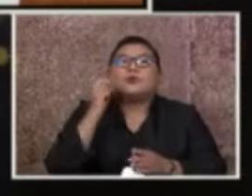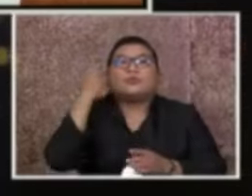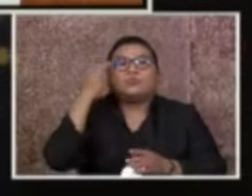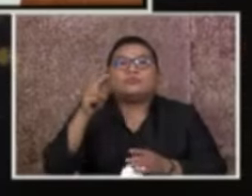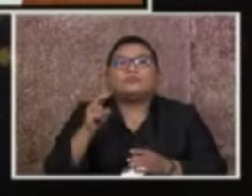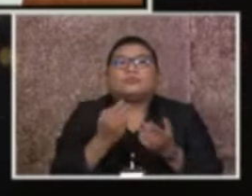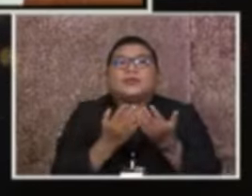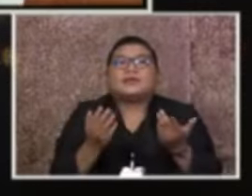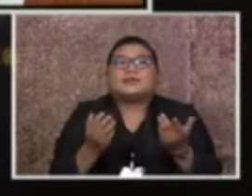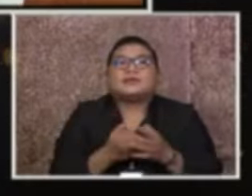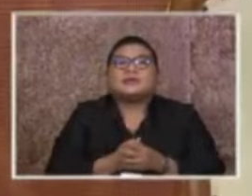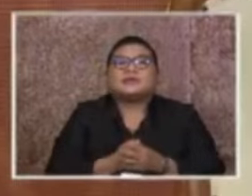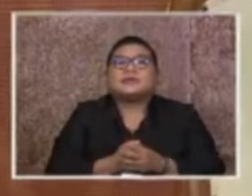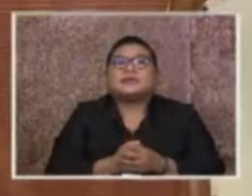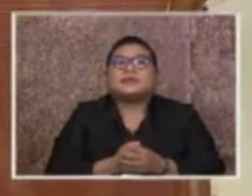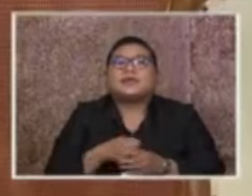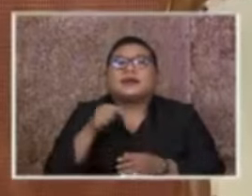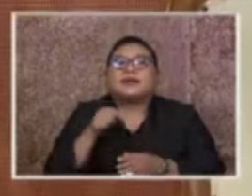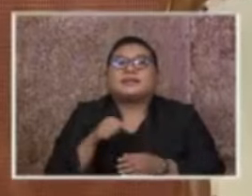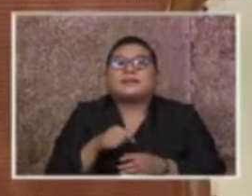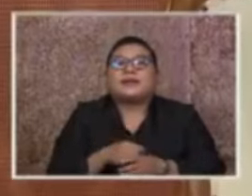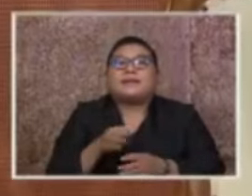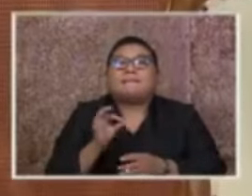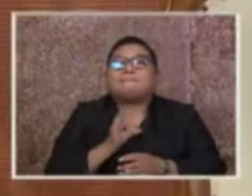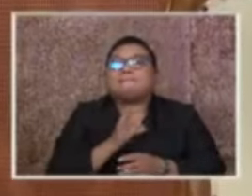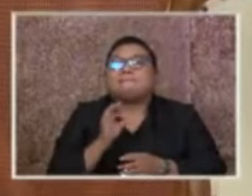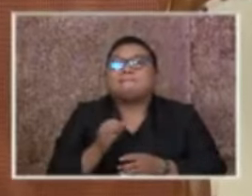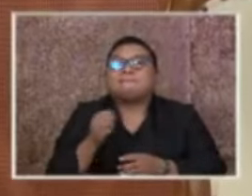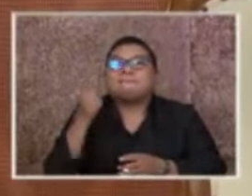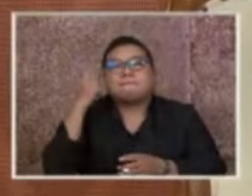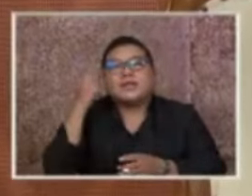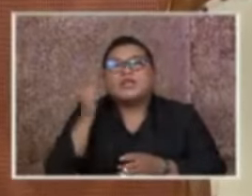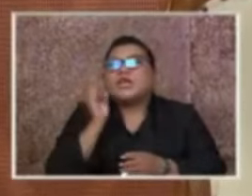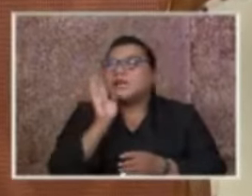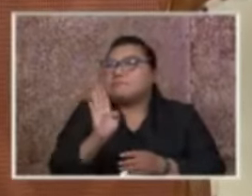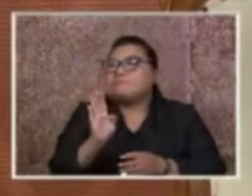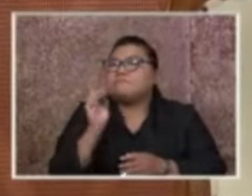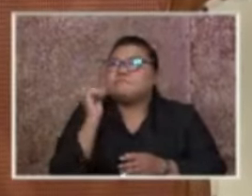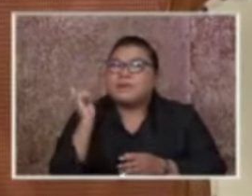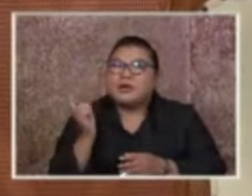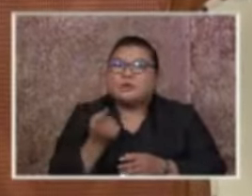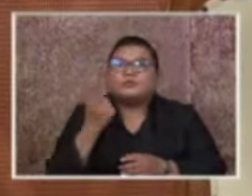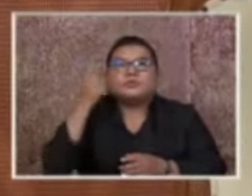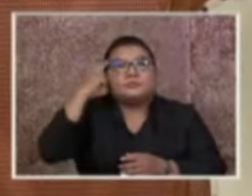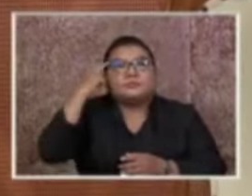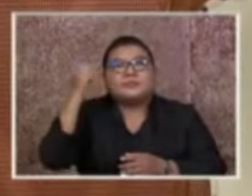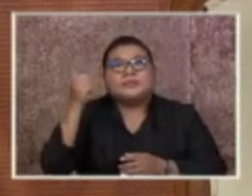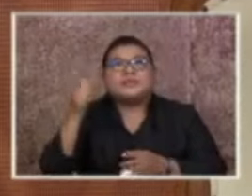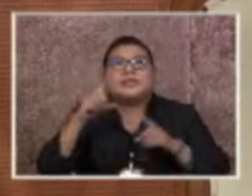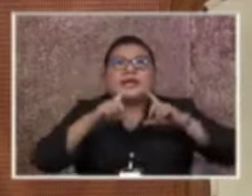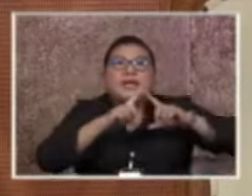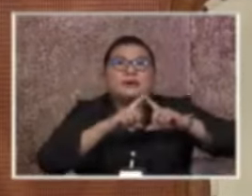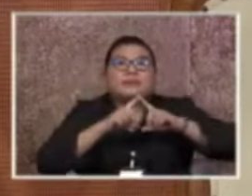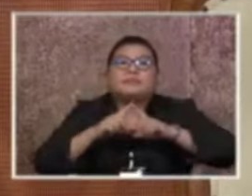yang generasi yang sekarang belum benar-benar pintar ke depan pastikan pintar Karang asam pasti maju terima